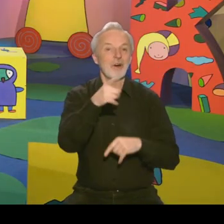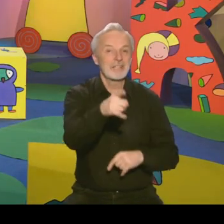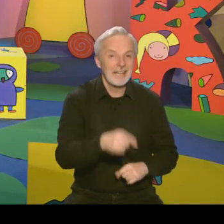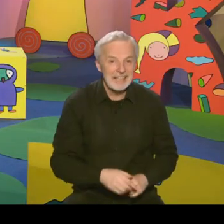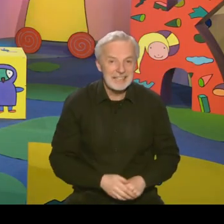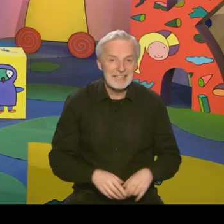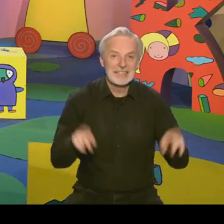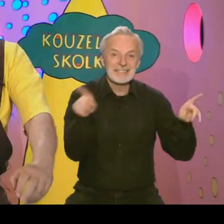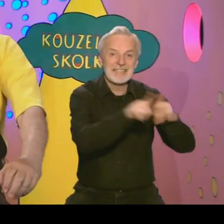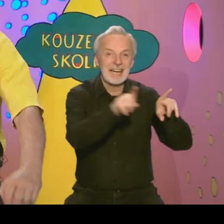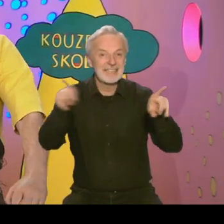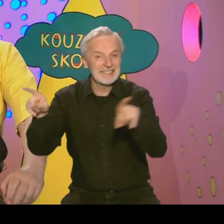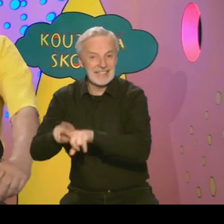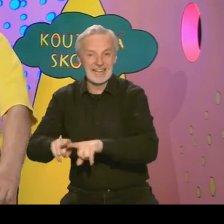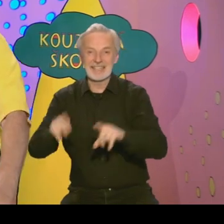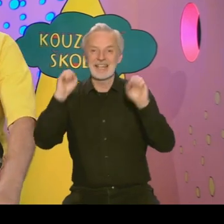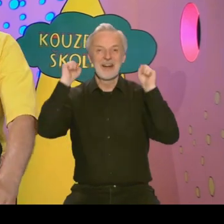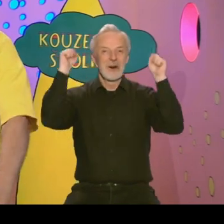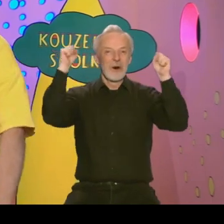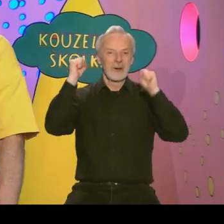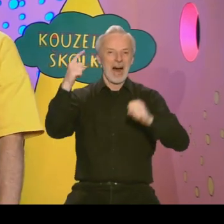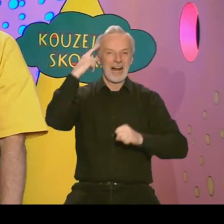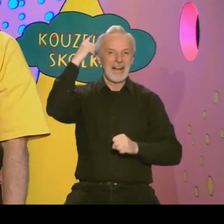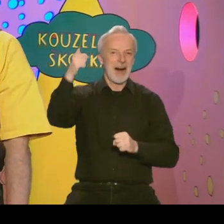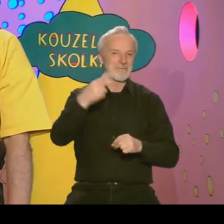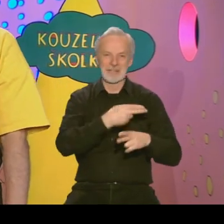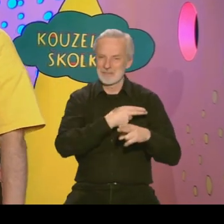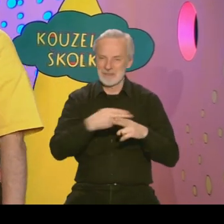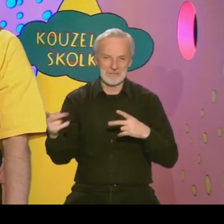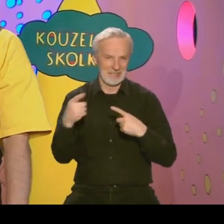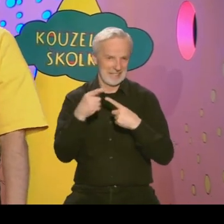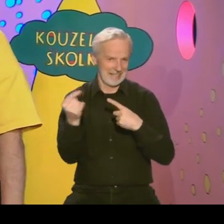Budeme bambulkovat, to se mi líbí.